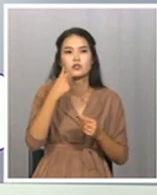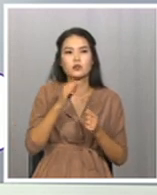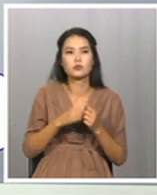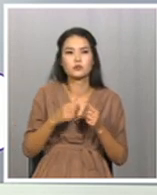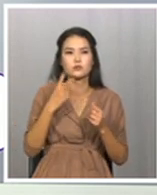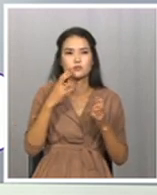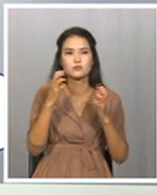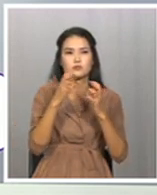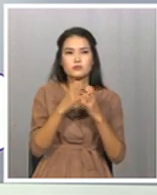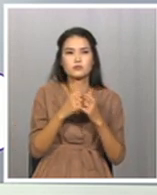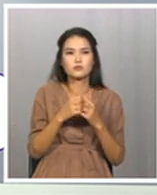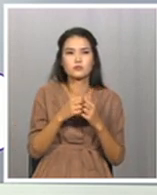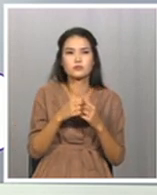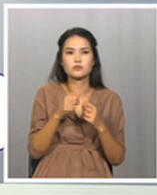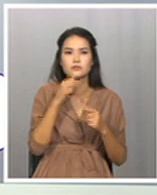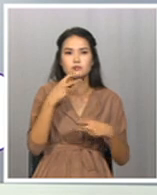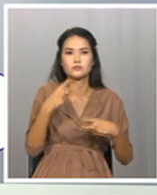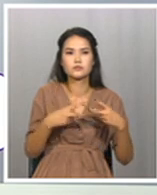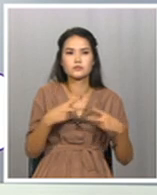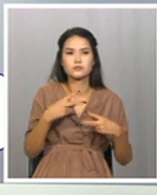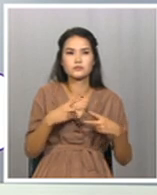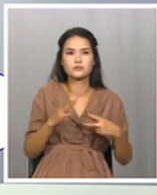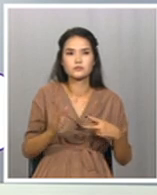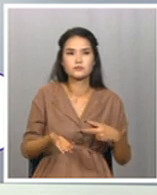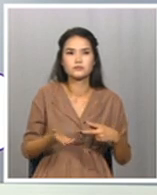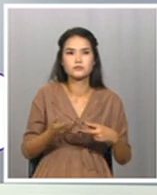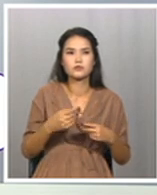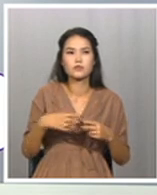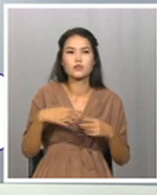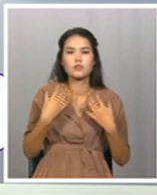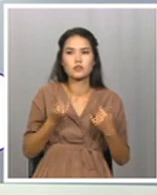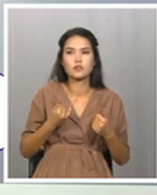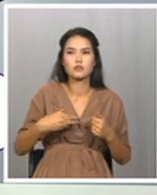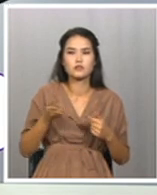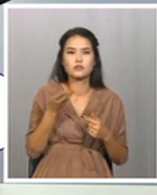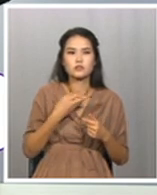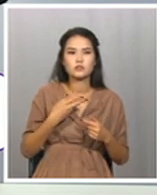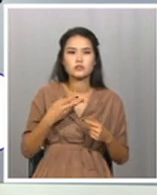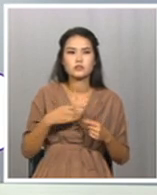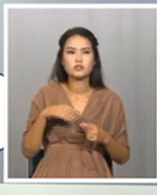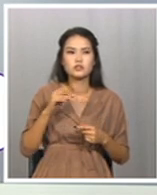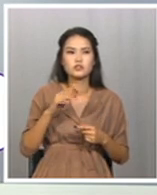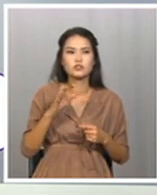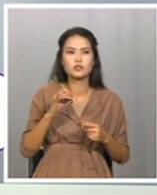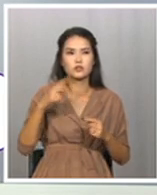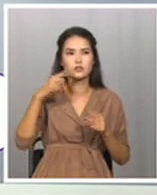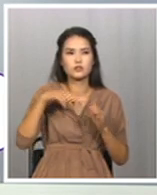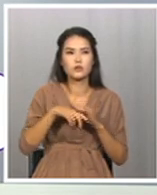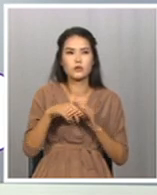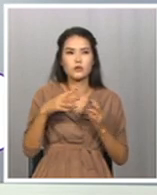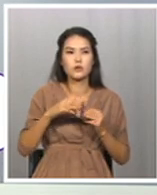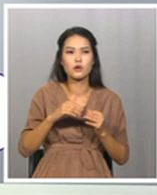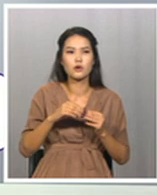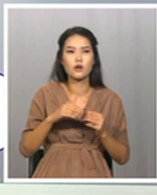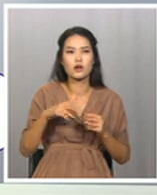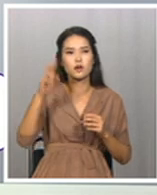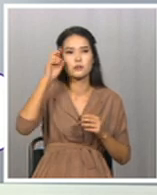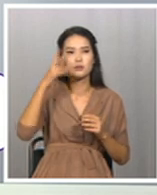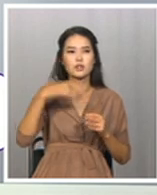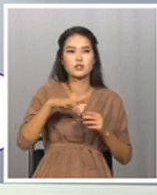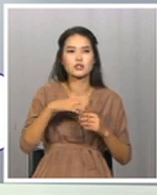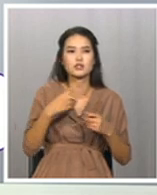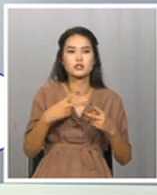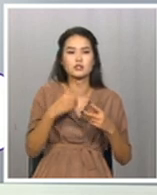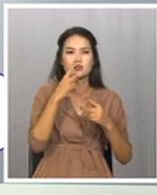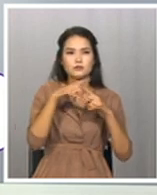салыстырып, бір-бірінен айырмашылығын білдік. Ал енді біз жиынтық ішкі өнім көлемін мемлекеттерді аудандар бойынша